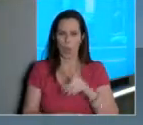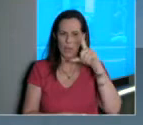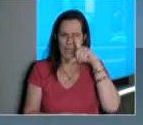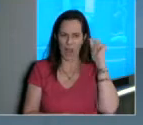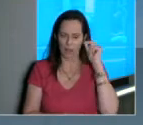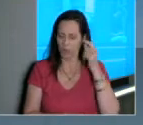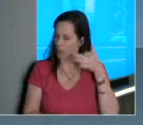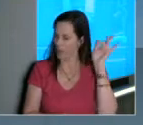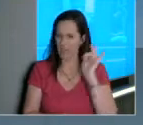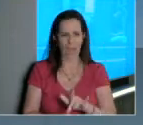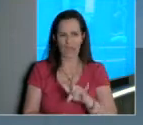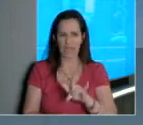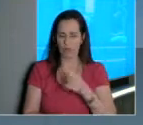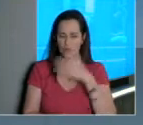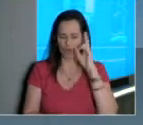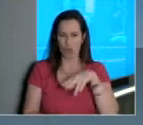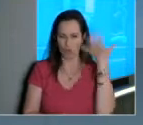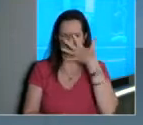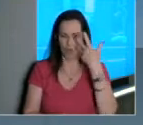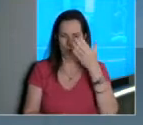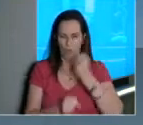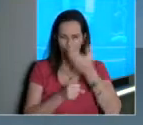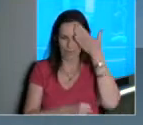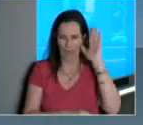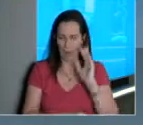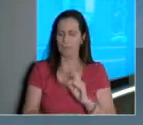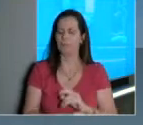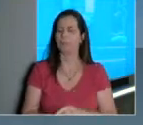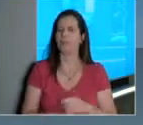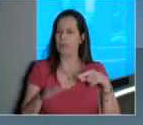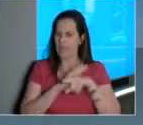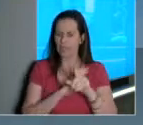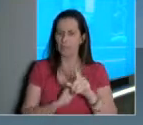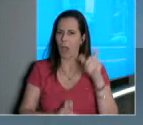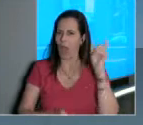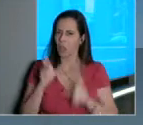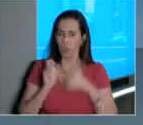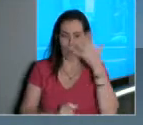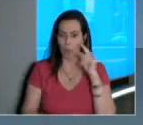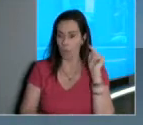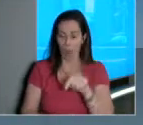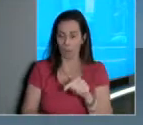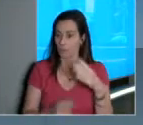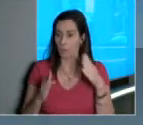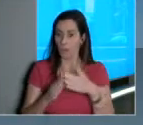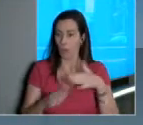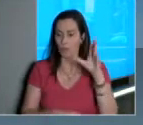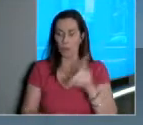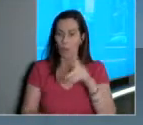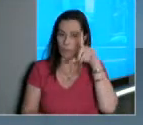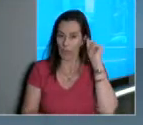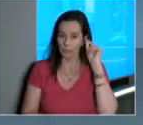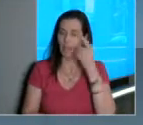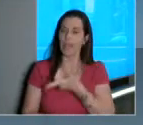אביב שמתנגדים להימצאותם של אותם מסתננים, עובדים זרים, תושבים מאפריקה שמגיעים וגרים בעיקר בדרום תל אביב.